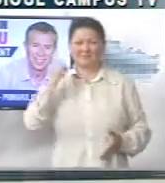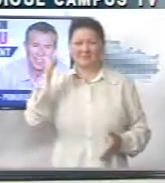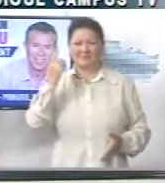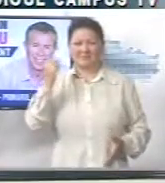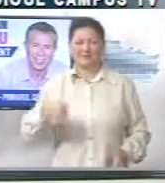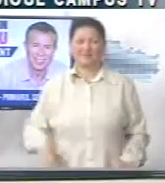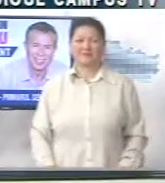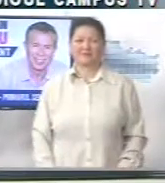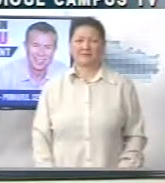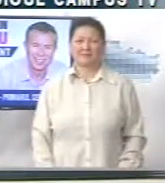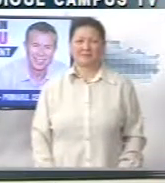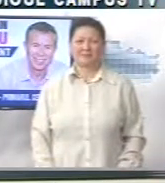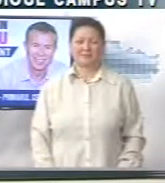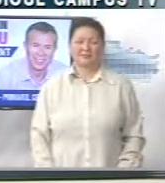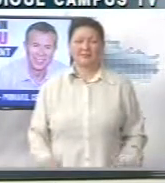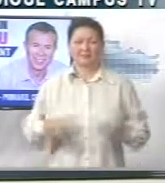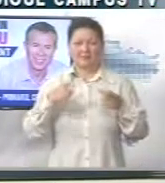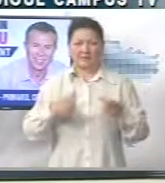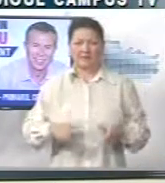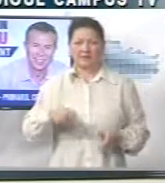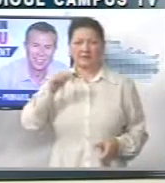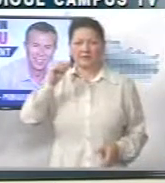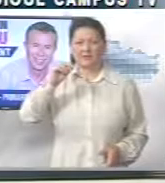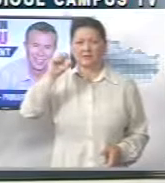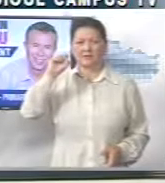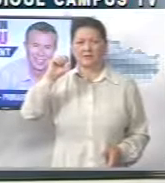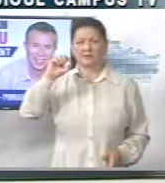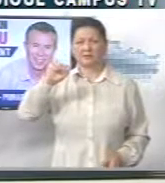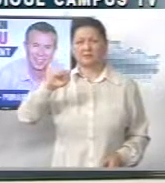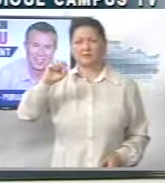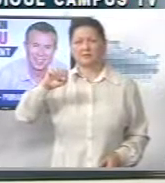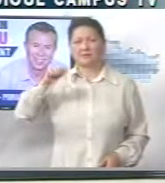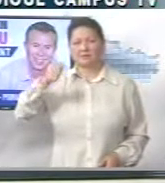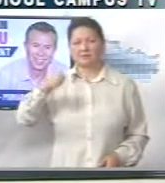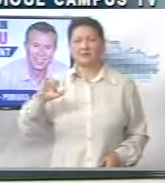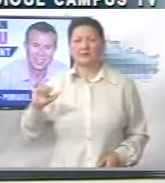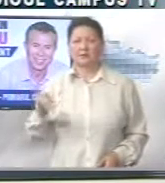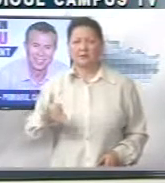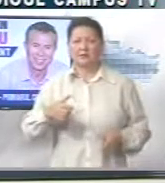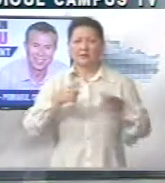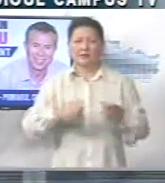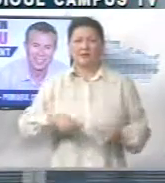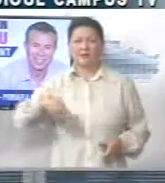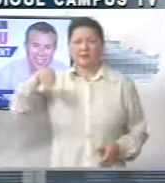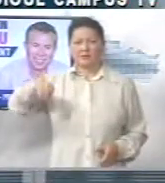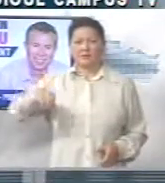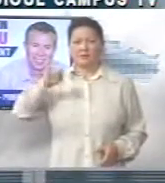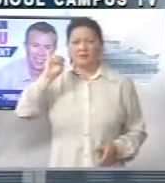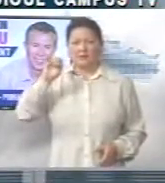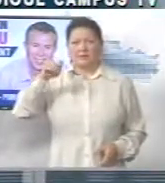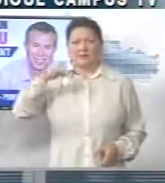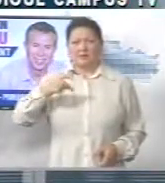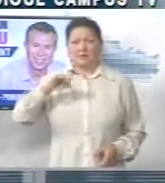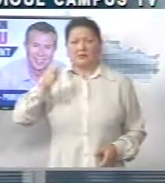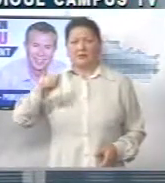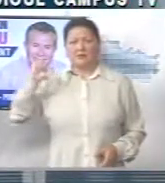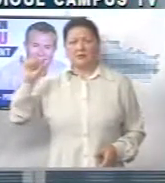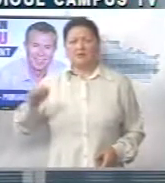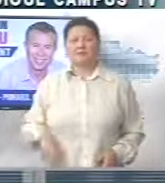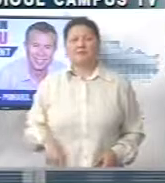Exact, și poșta și Mihai Viteazu da. Sunt făcute tot pe perioada când dumneavoastră ați fost viceprimar. Da, s-a început și